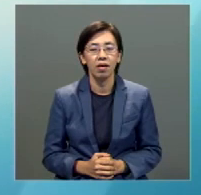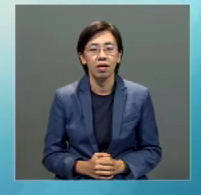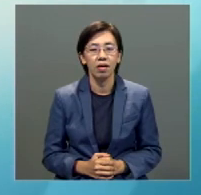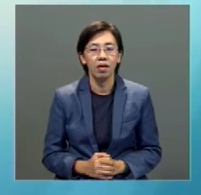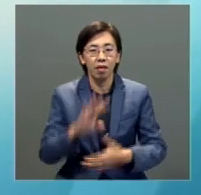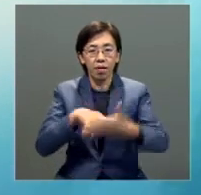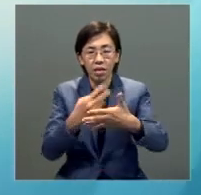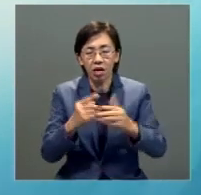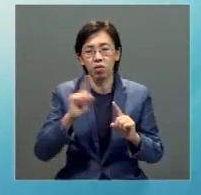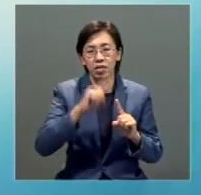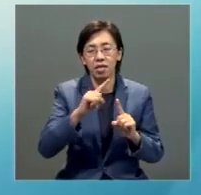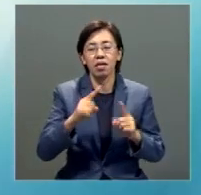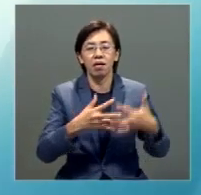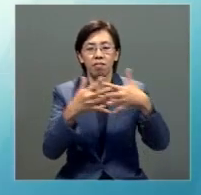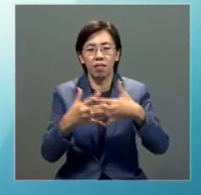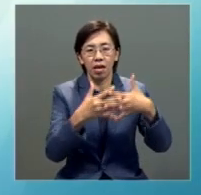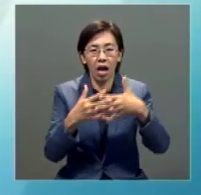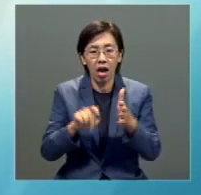เปอร์เซ็นต์มาดูก็ยังพบว่าประเทศที่เยอะที่สุดก็คือ3